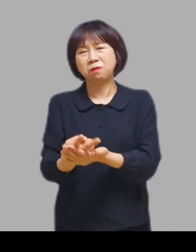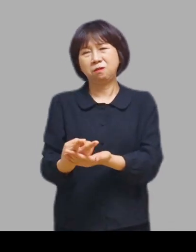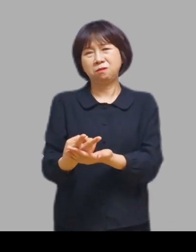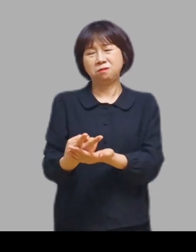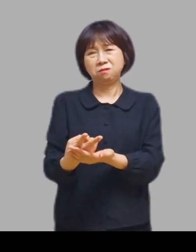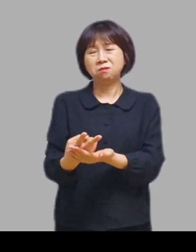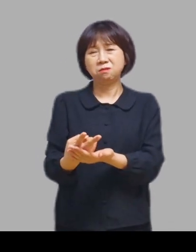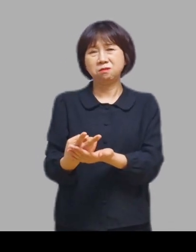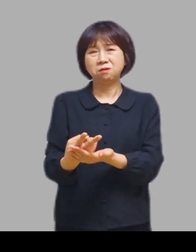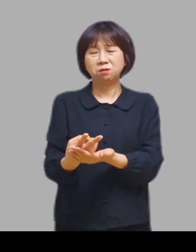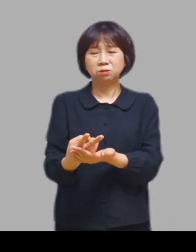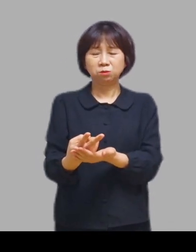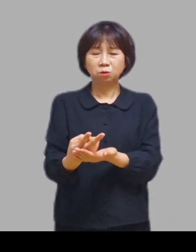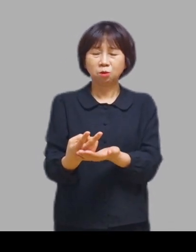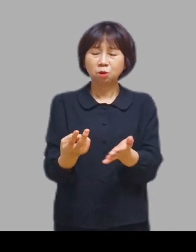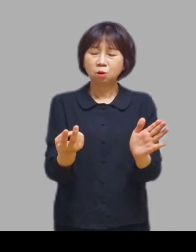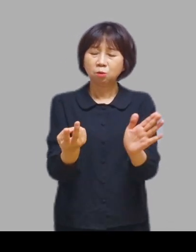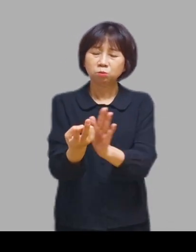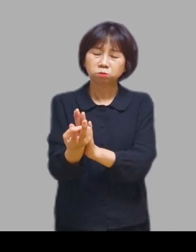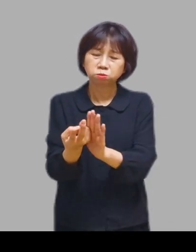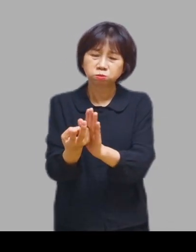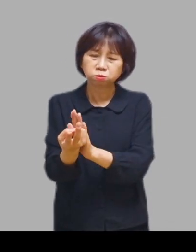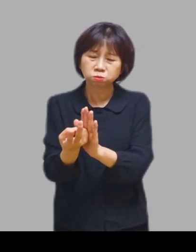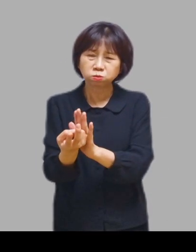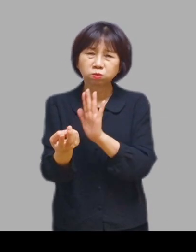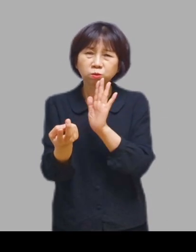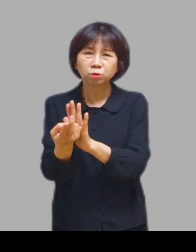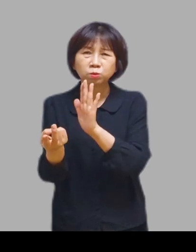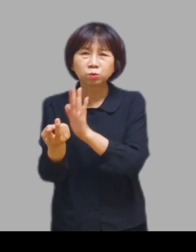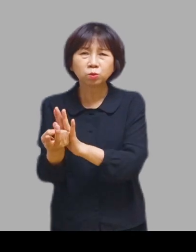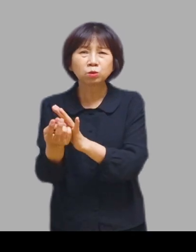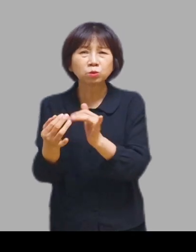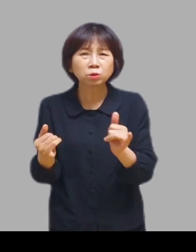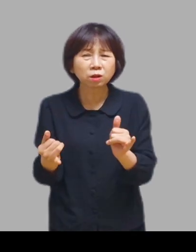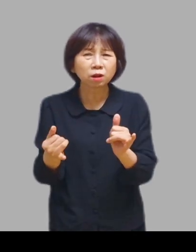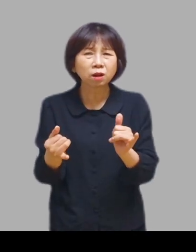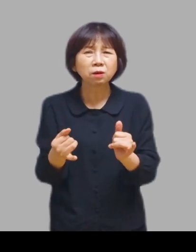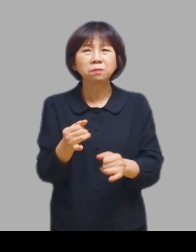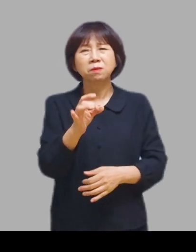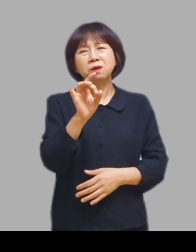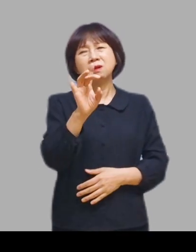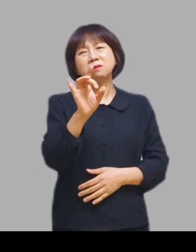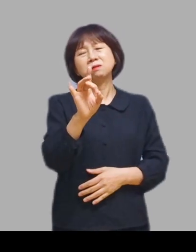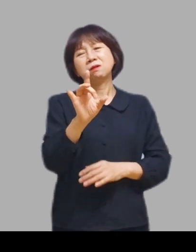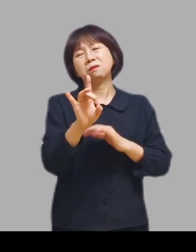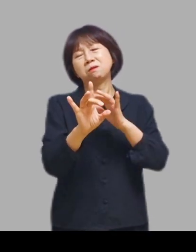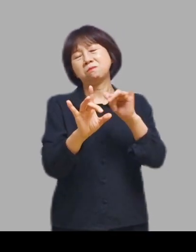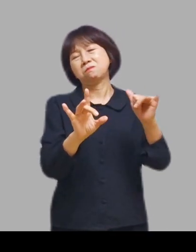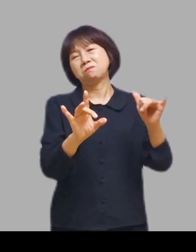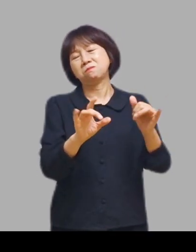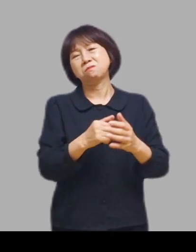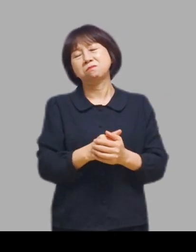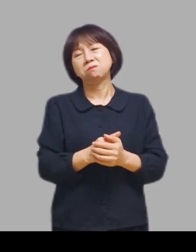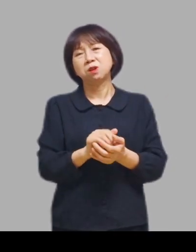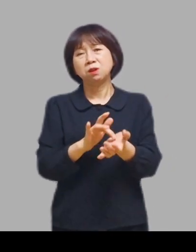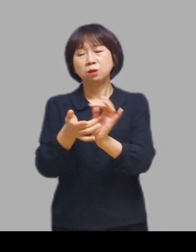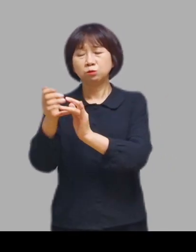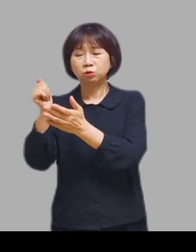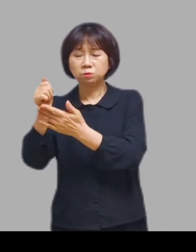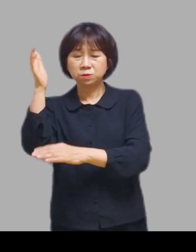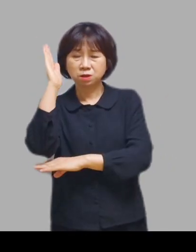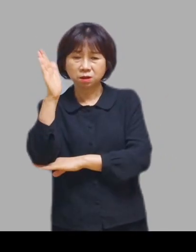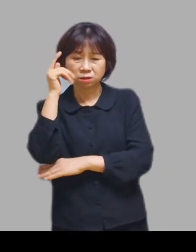다가간 사람은 몇 명일까요? 한 명뿐이라고 성경에는 나와 있습니다. 예수님은 이 이야기를 통해